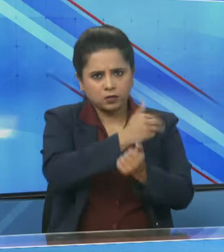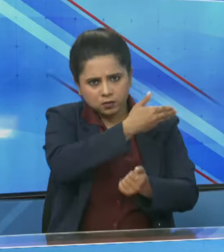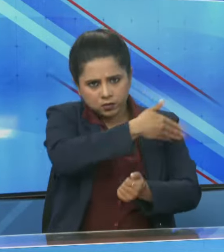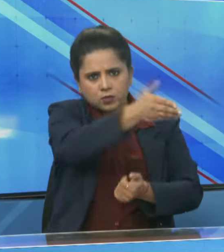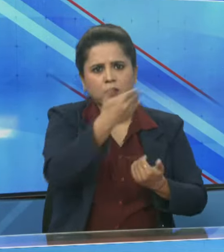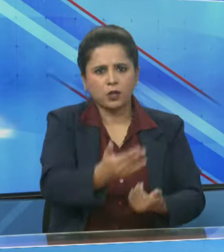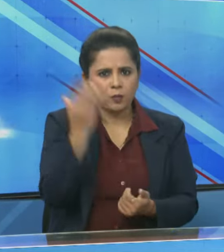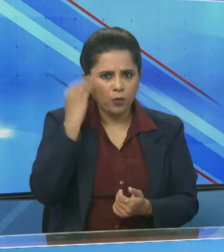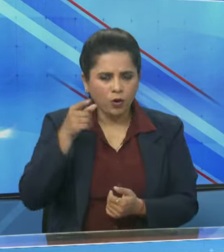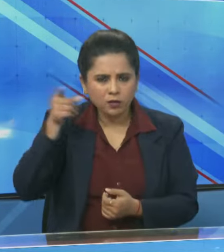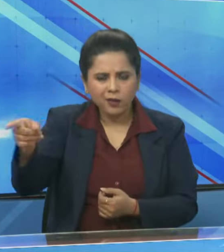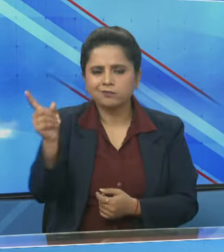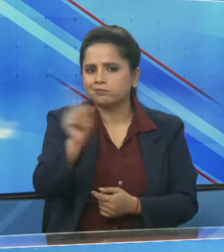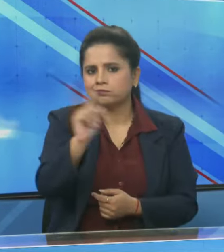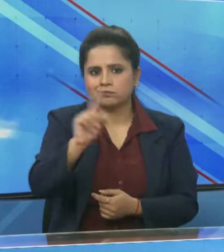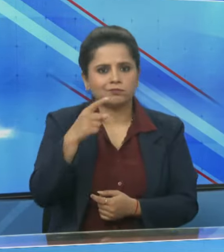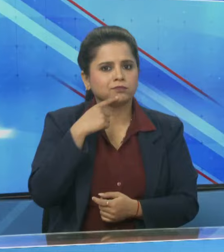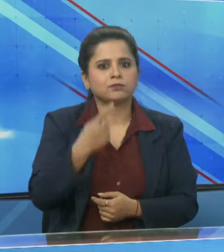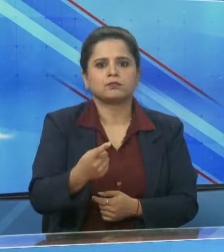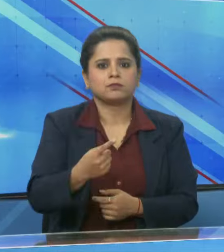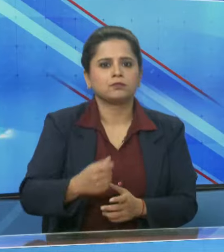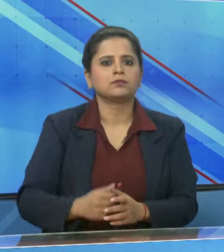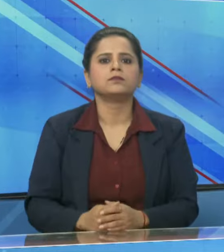न कि प्रधानमंत्री मोदी।